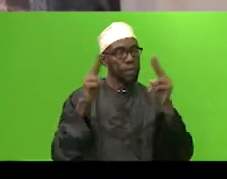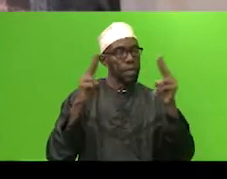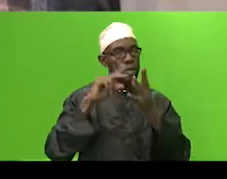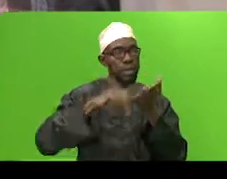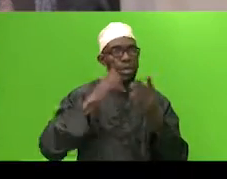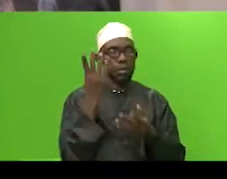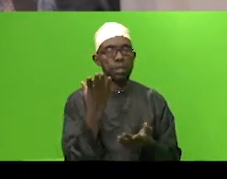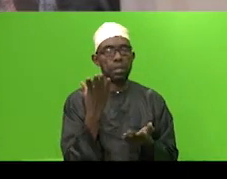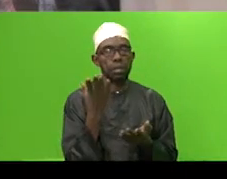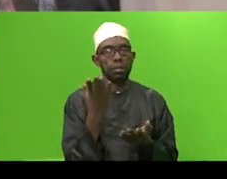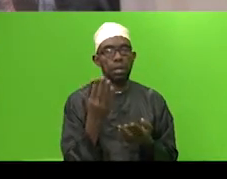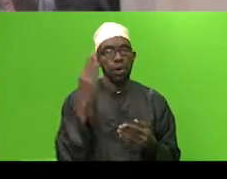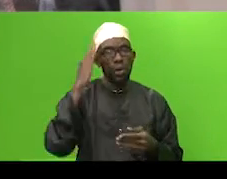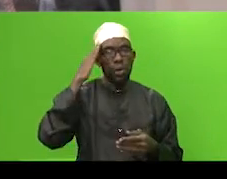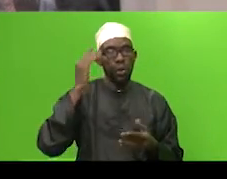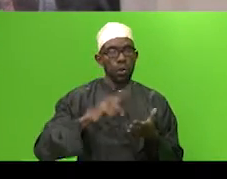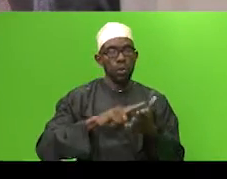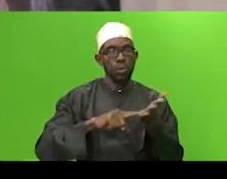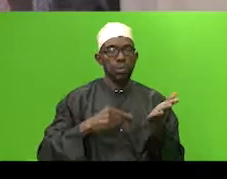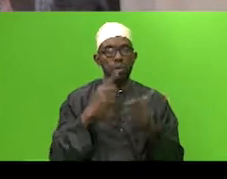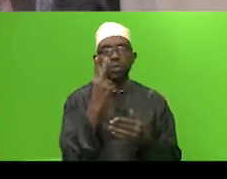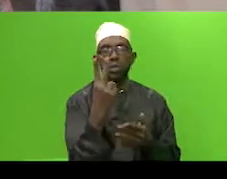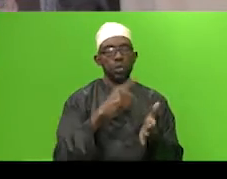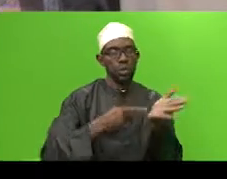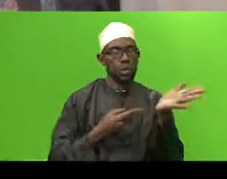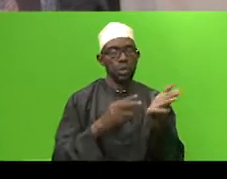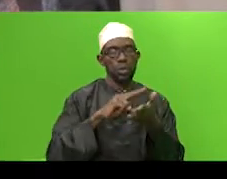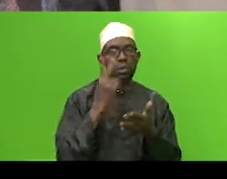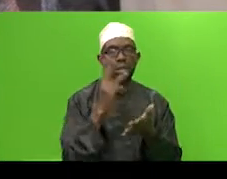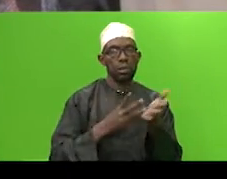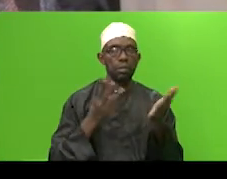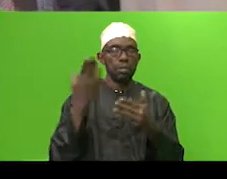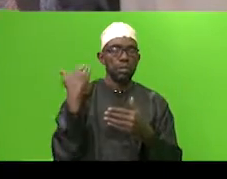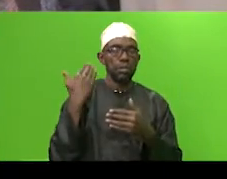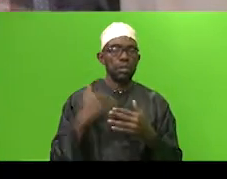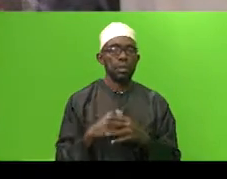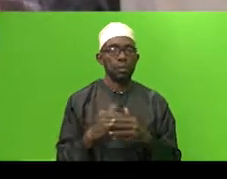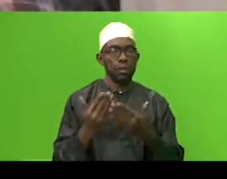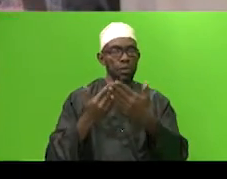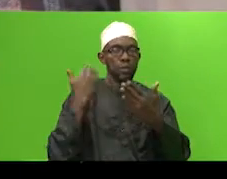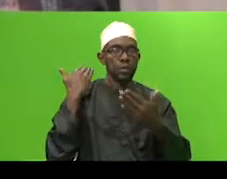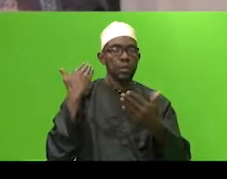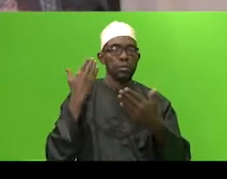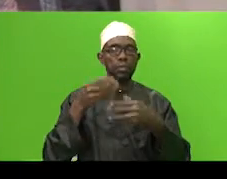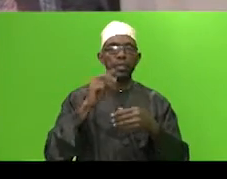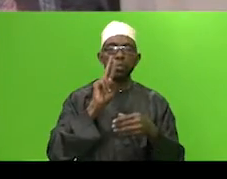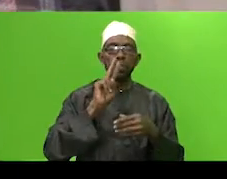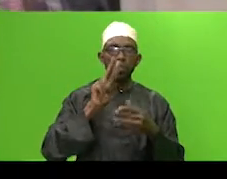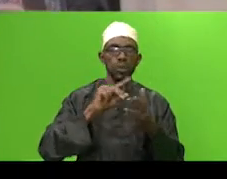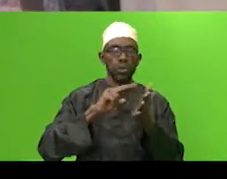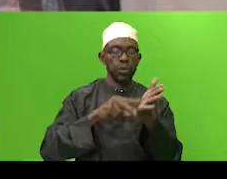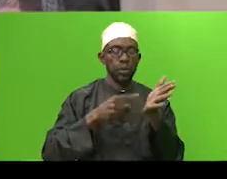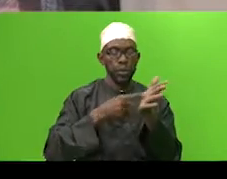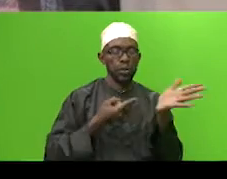Kuna wenye unajua kuna ya shilingi 2 3 kama hiyo ya mbeleni. Mbeleni tulikuwa tunanunua ya 2